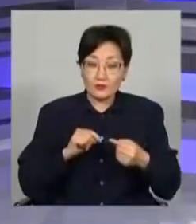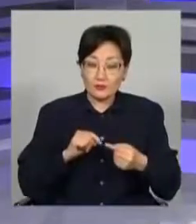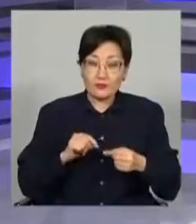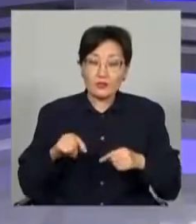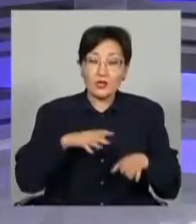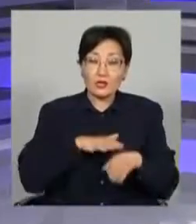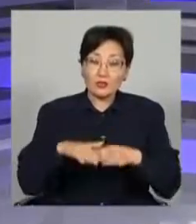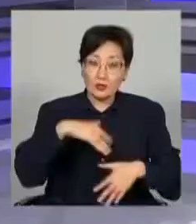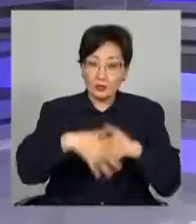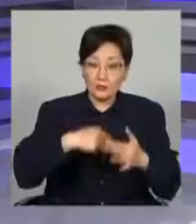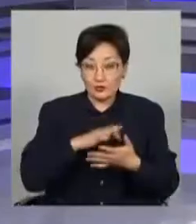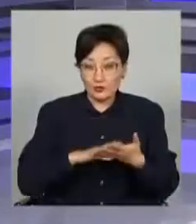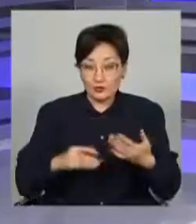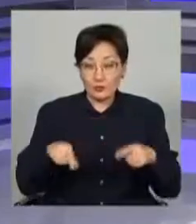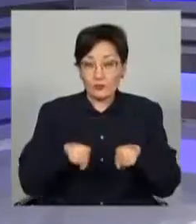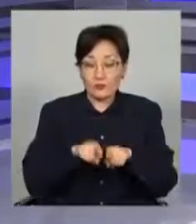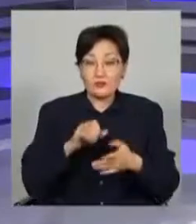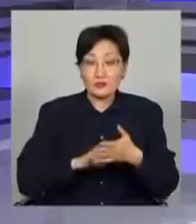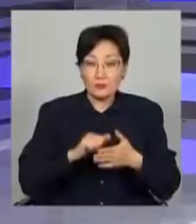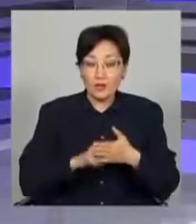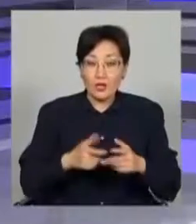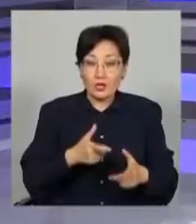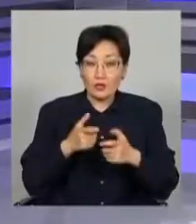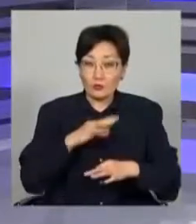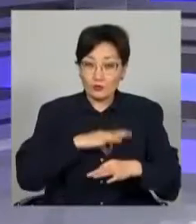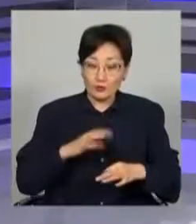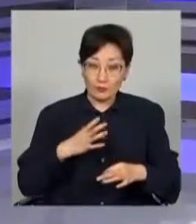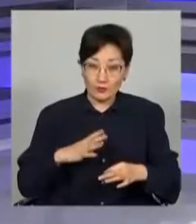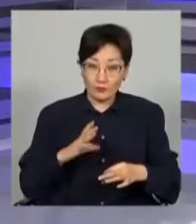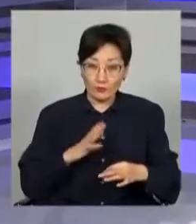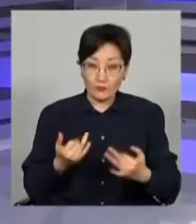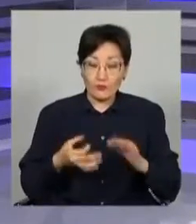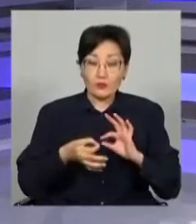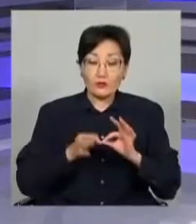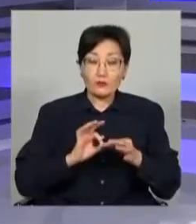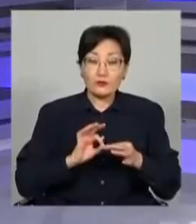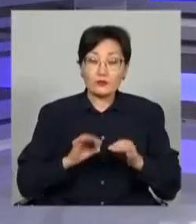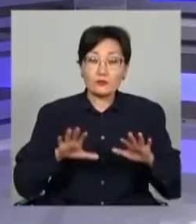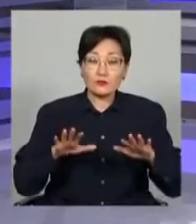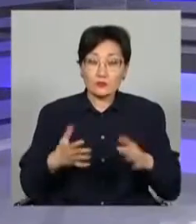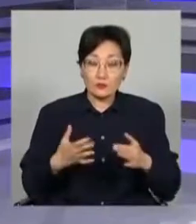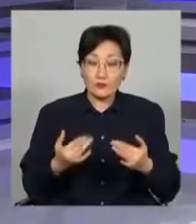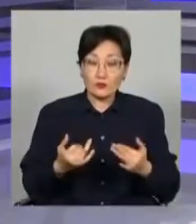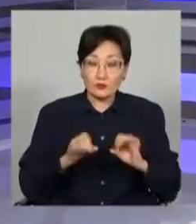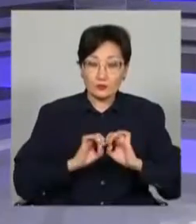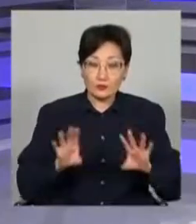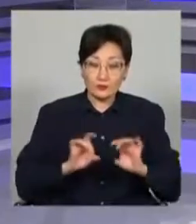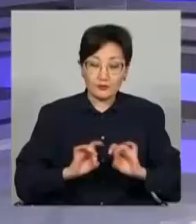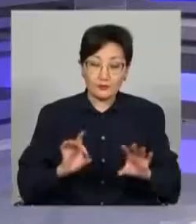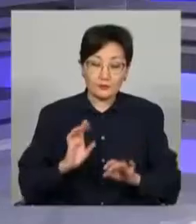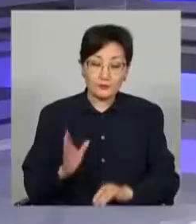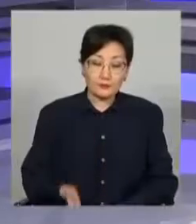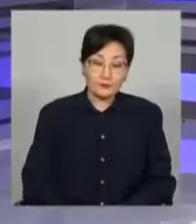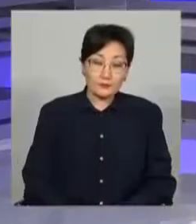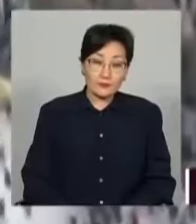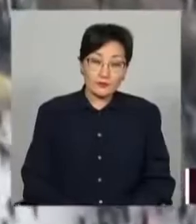жаппай тәртіпсіздікке ұласқандықтан қару қолдануға мәжбүр болыпты. Әріптесім Оразай Нұртай оқиға хронологиясын тағы бір шолып шықты.